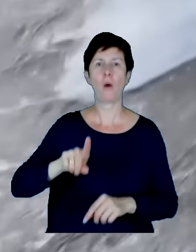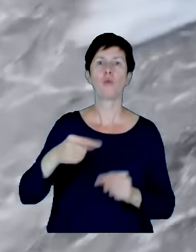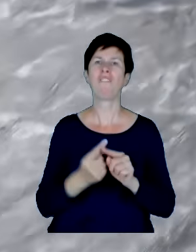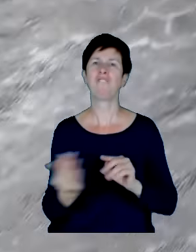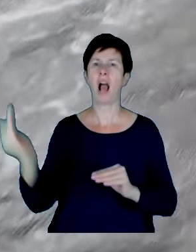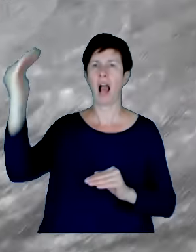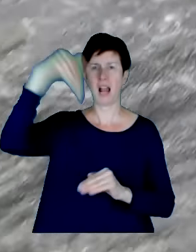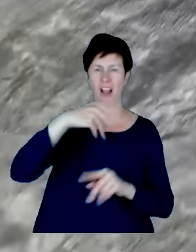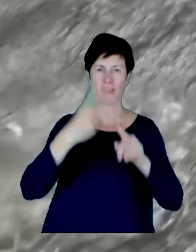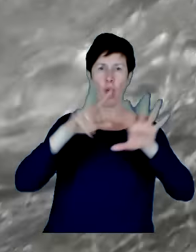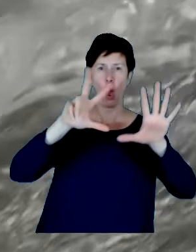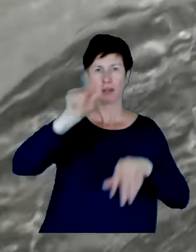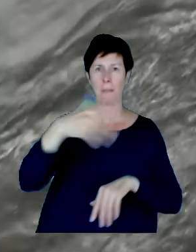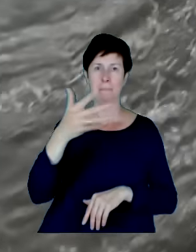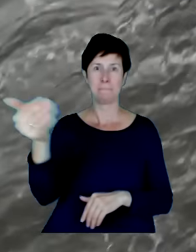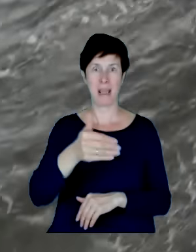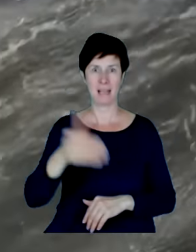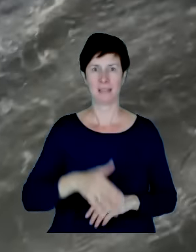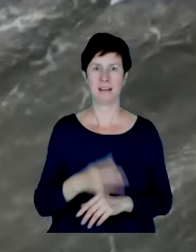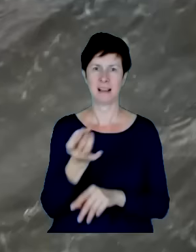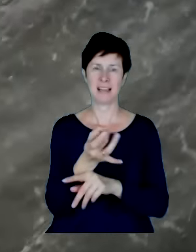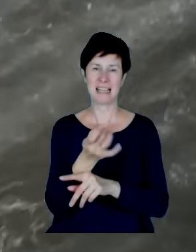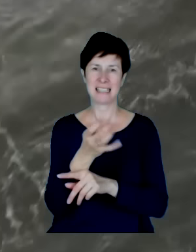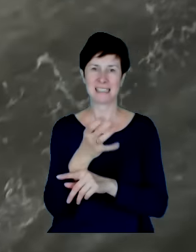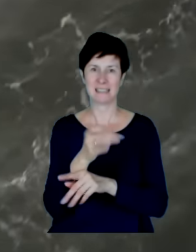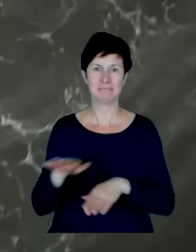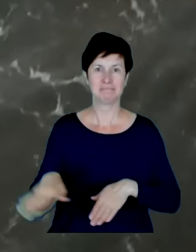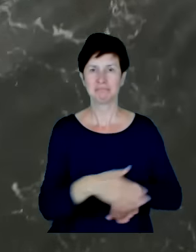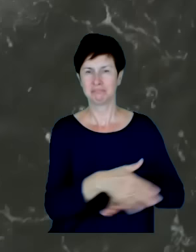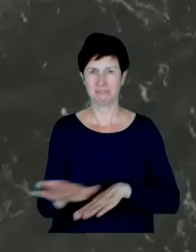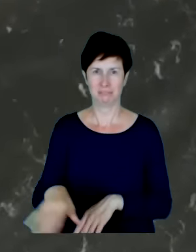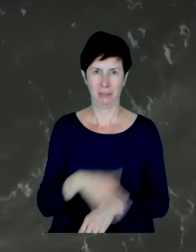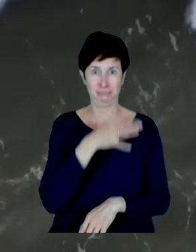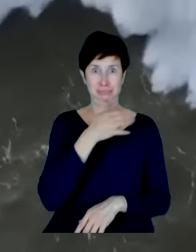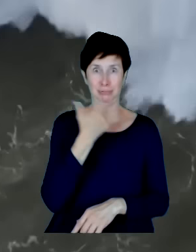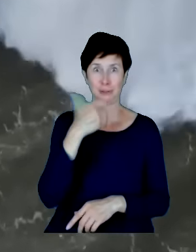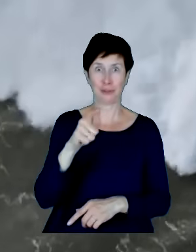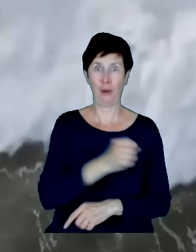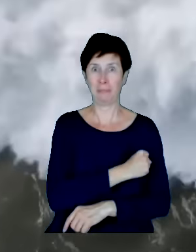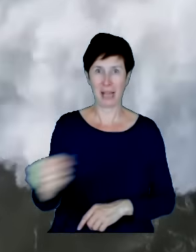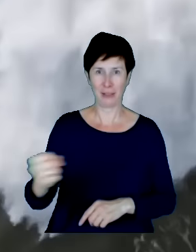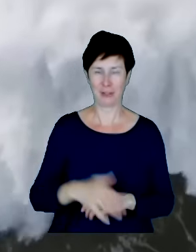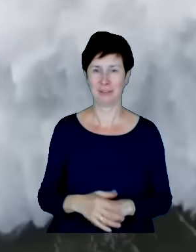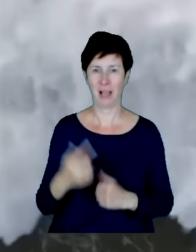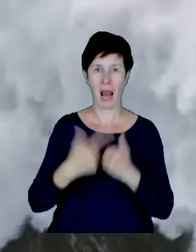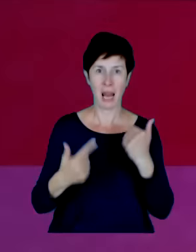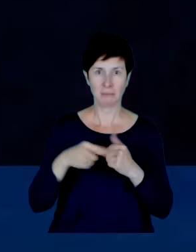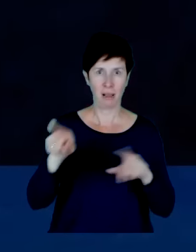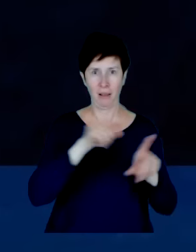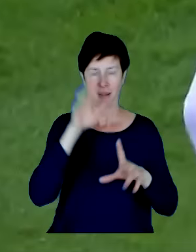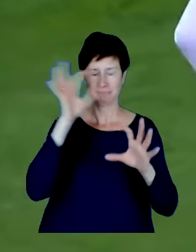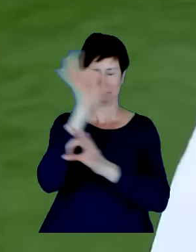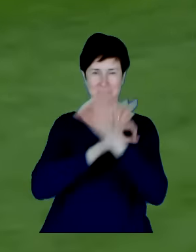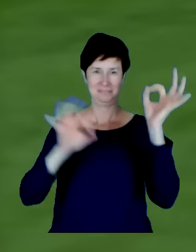28,5 m co ciekawe rozpędził się wówczas na desce do Bagatela 100 km liczby od których może zakręcić się w